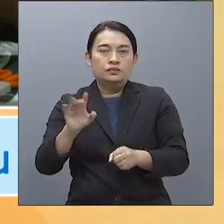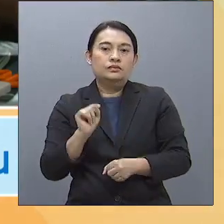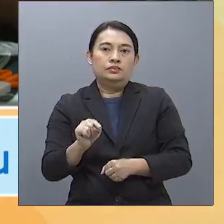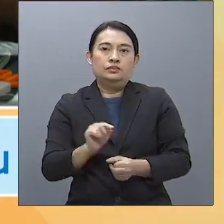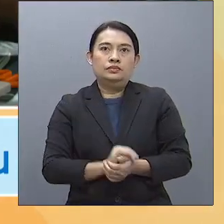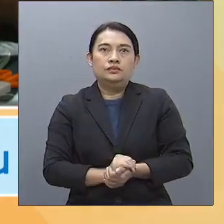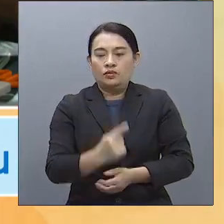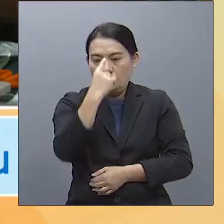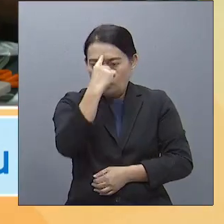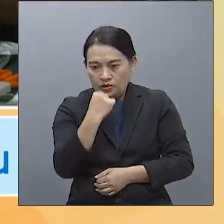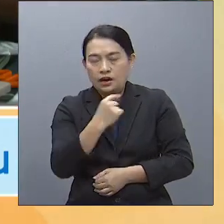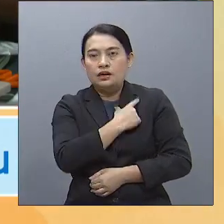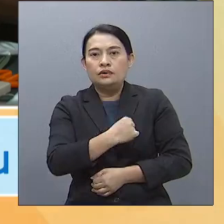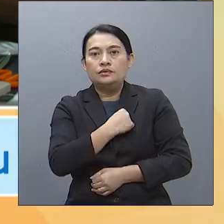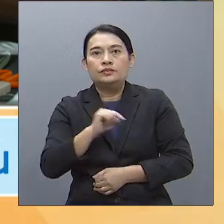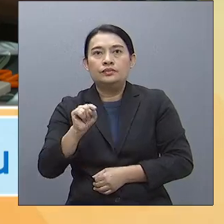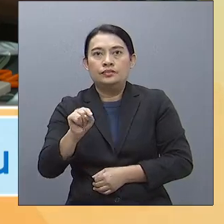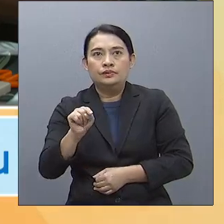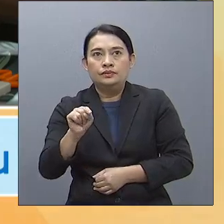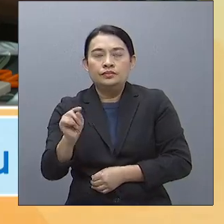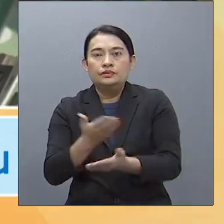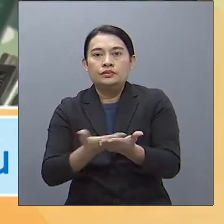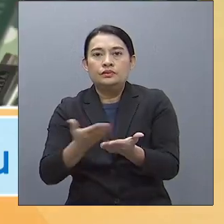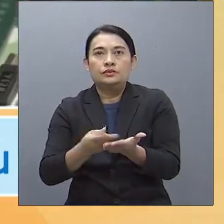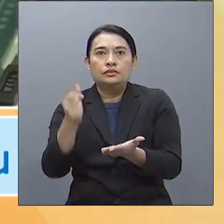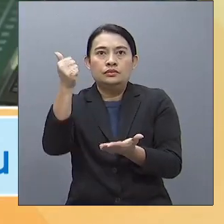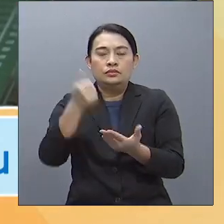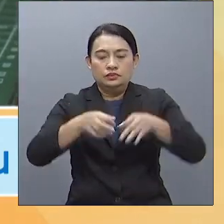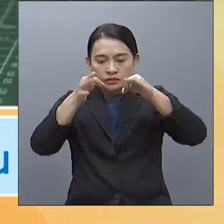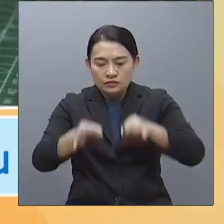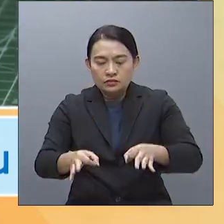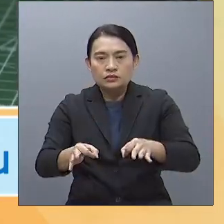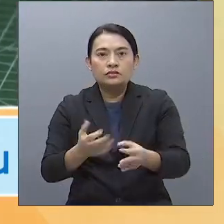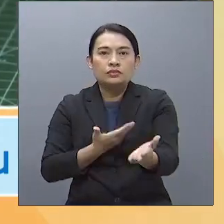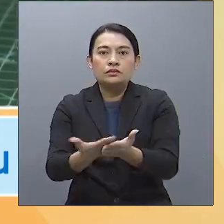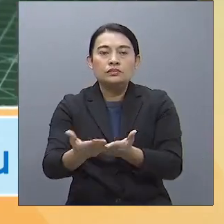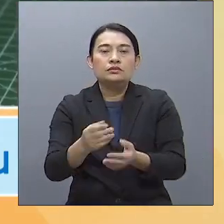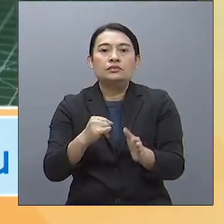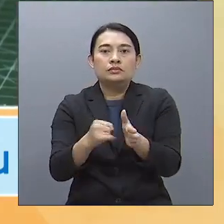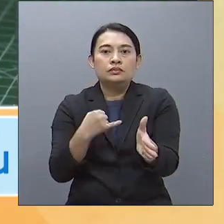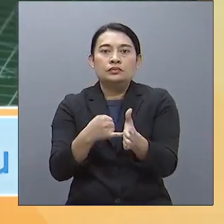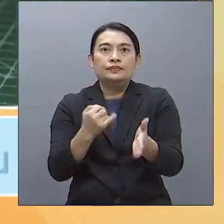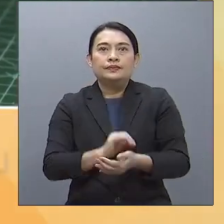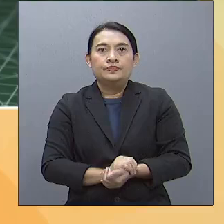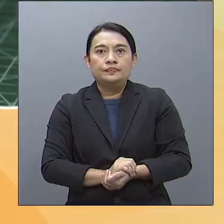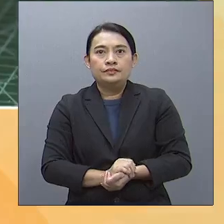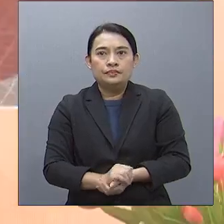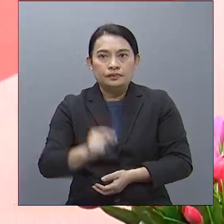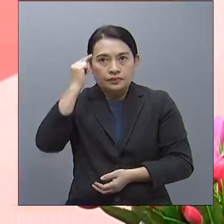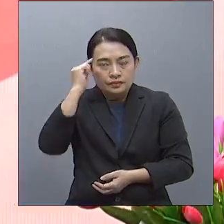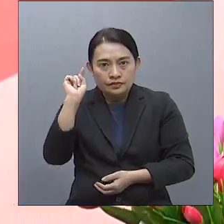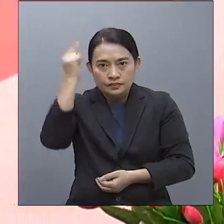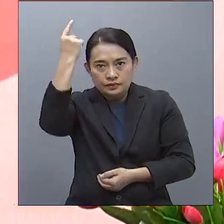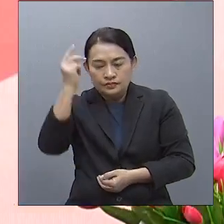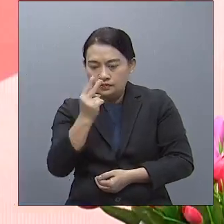างชาติเขายินดีจ่ายเงินค่าเงินเขาสูงกว่าเราไงเขาตัดสินใจซื้อง่ายกว่าอยู่แล้วนะครับแต่ก็นำเสนอเรื่องไอเดียนะครับคุณผู้ชมอาจจะต้องลองม